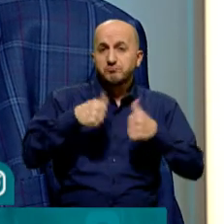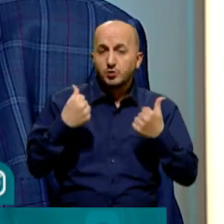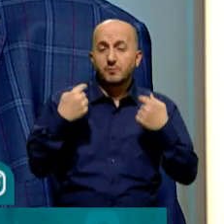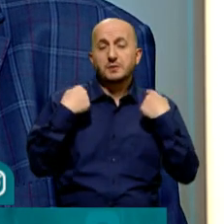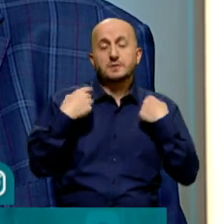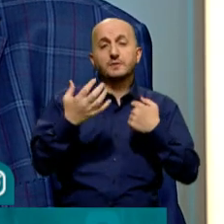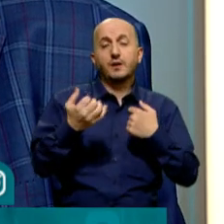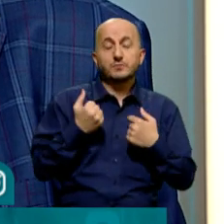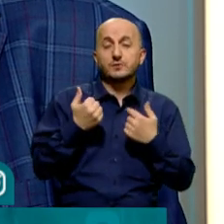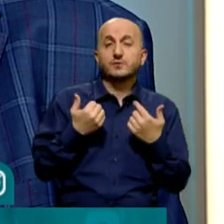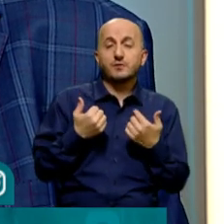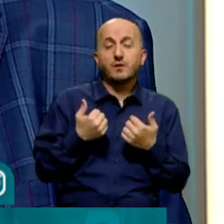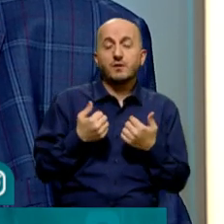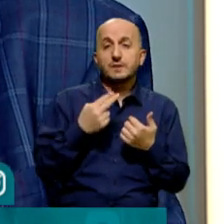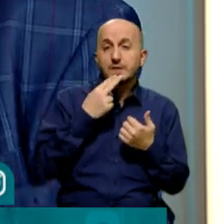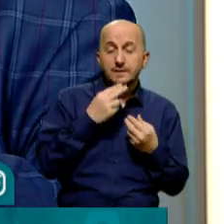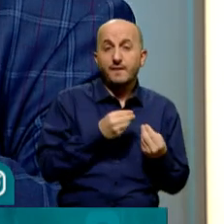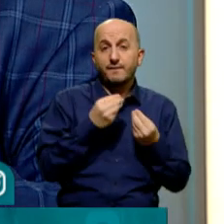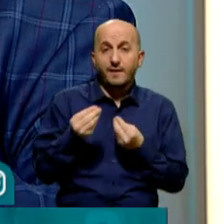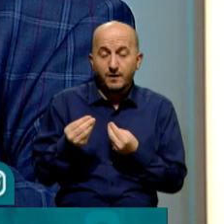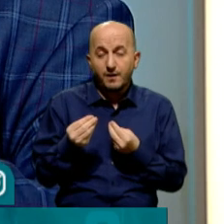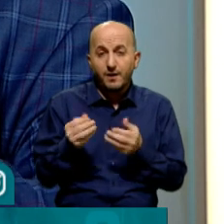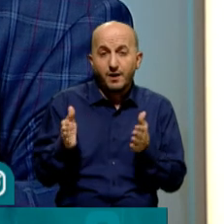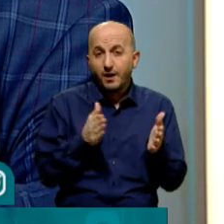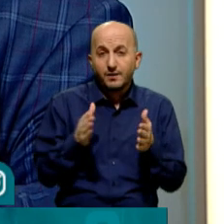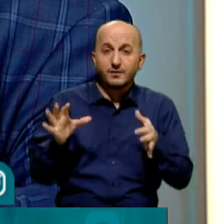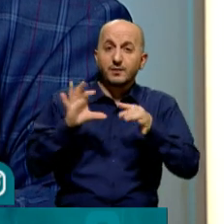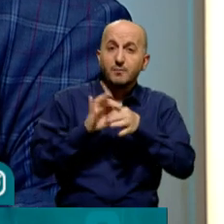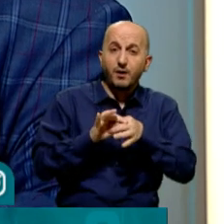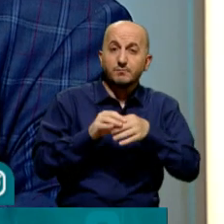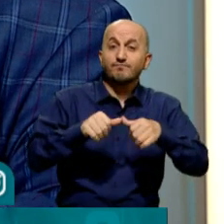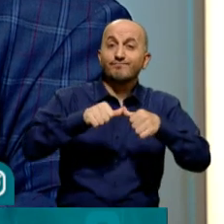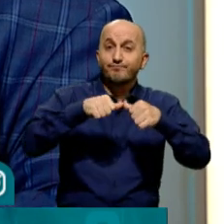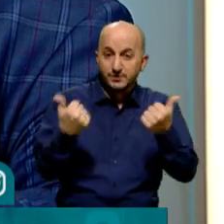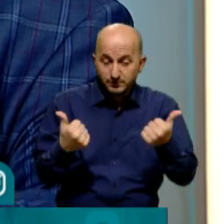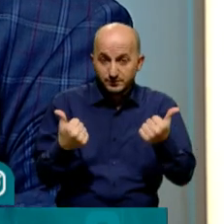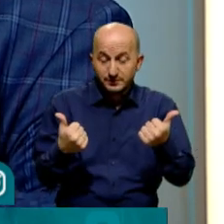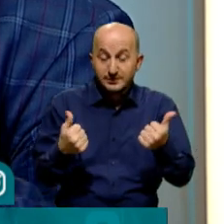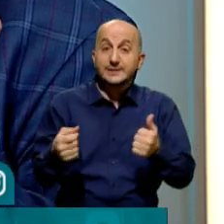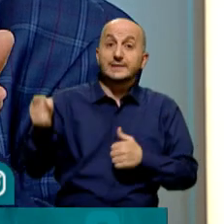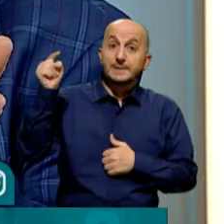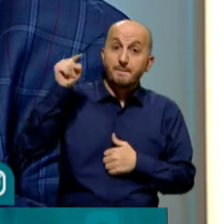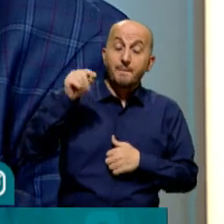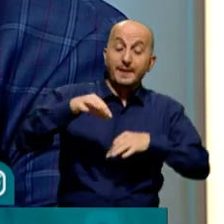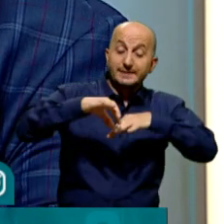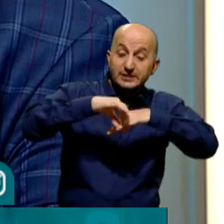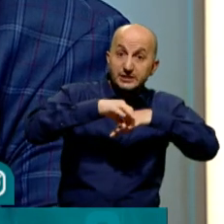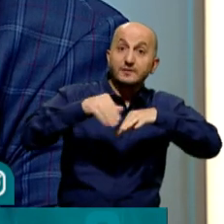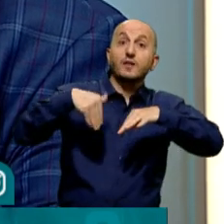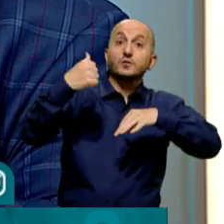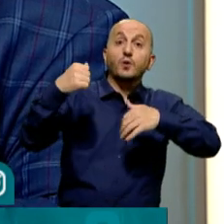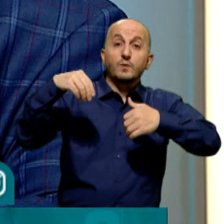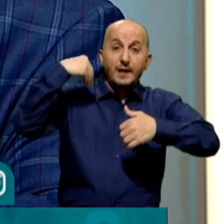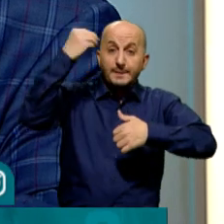yetkisini almış ise kız veriyor ve aralarındaki bağı ne yapıyorlar? Bitiriyorlar. İşte nişandan sonra nikah